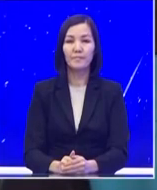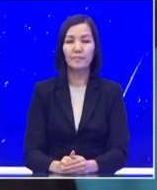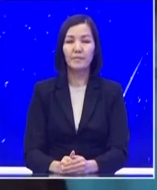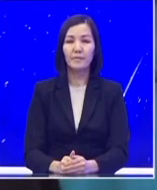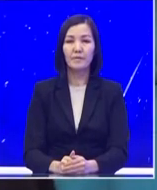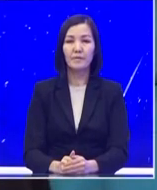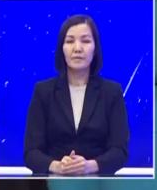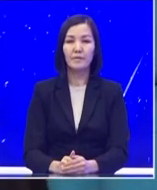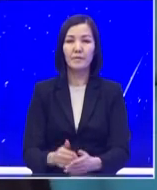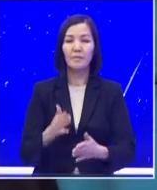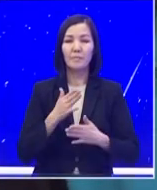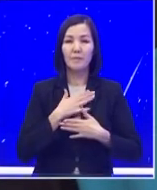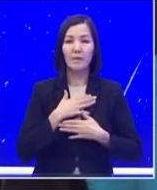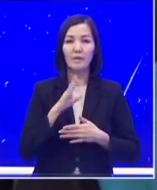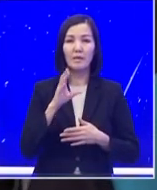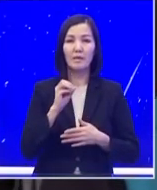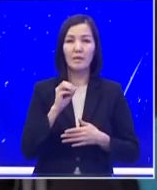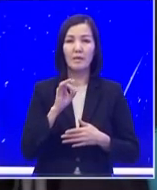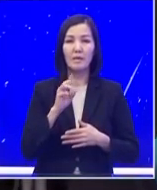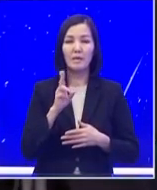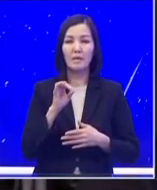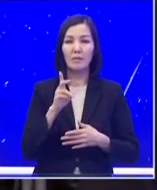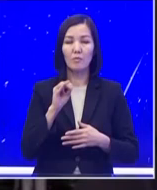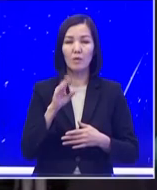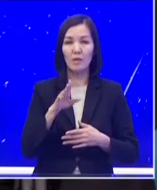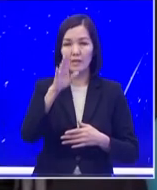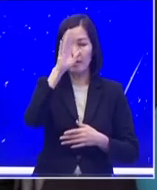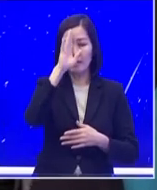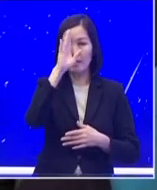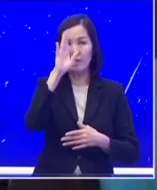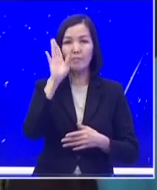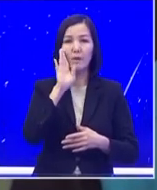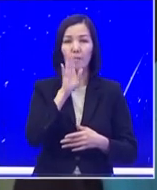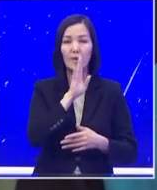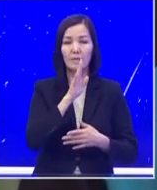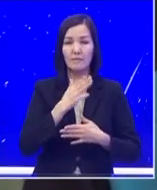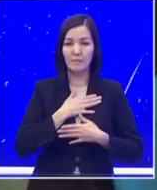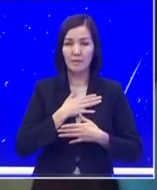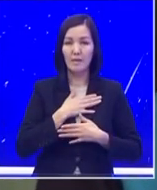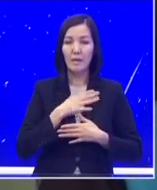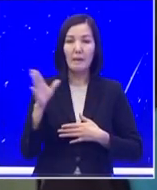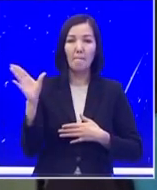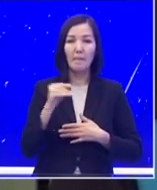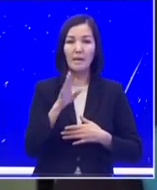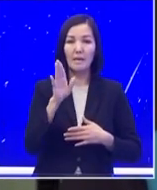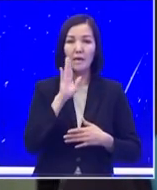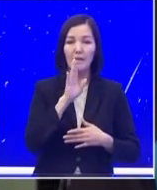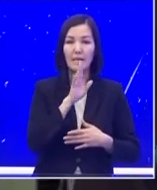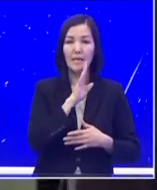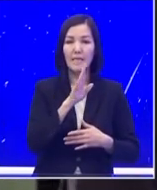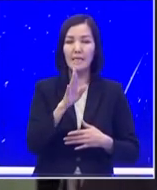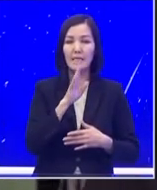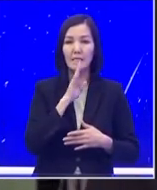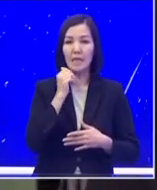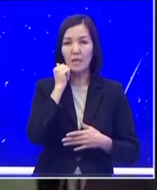Еркелованың мамасымын. Осы асарға емауға келіп отырмыз. Мына барлық аналарды, қыз